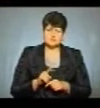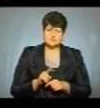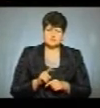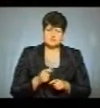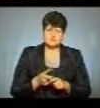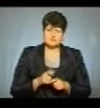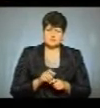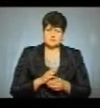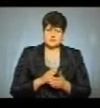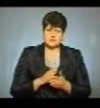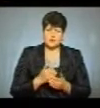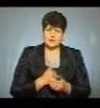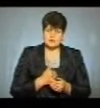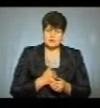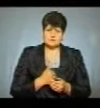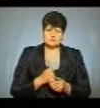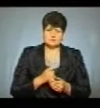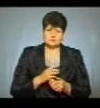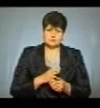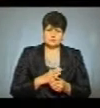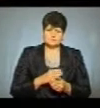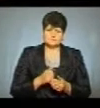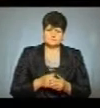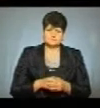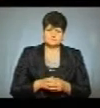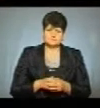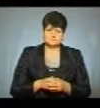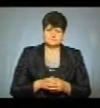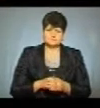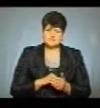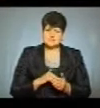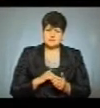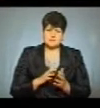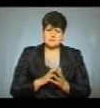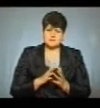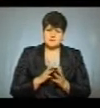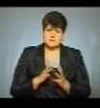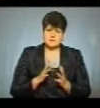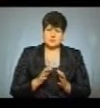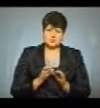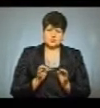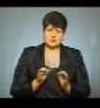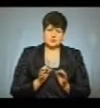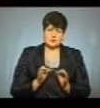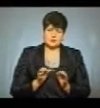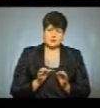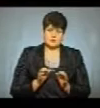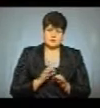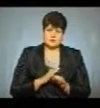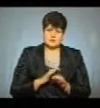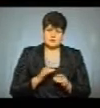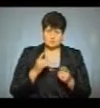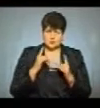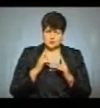є добре, але хотілося, щоб було добро. Саме більше ніколи не було